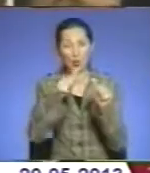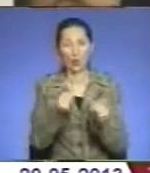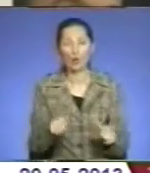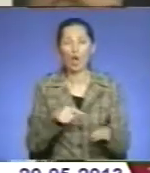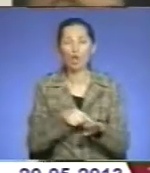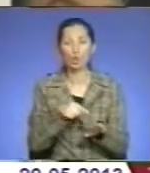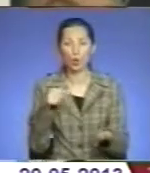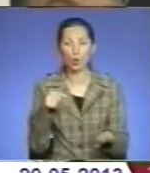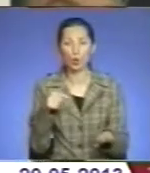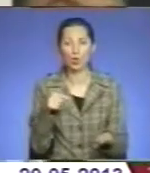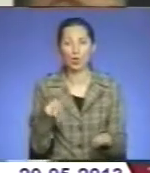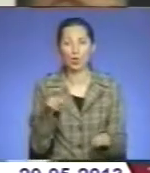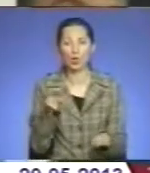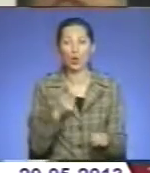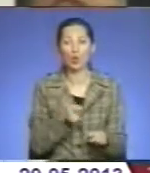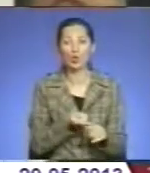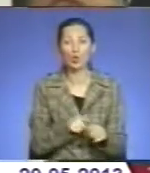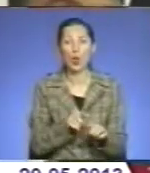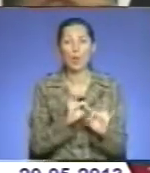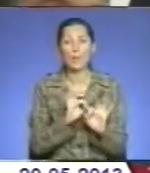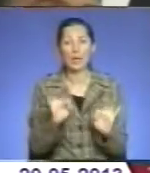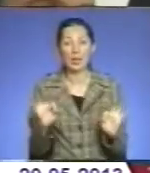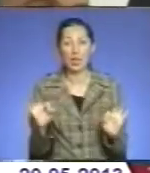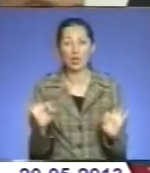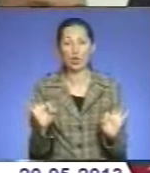доторкнутися до цього прекрасного,